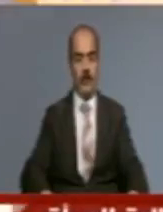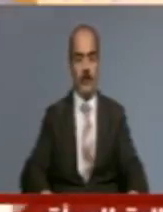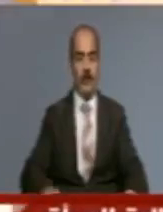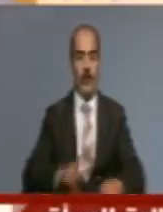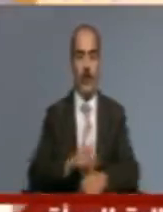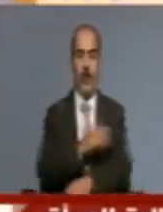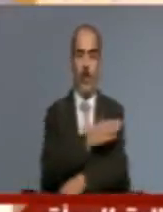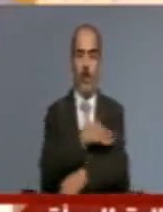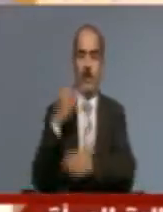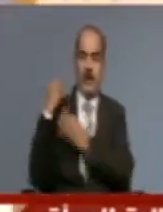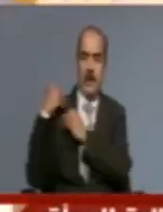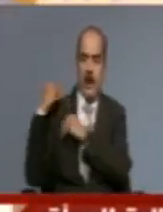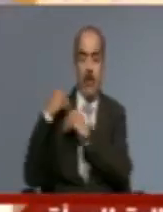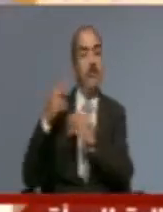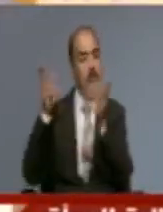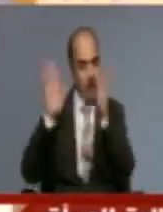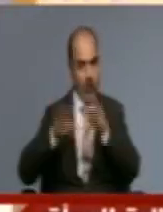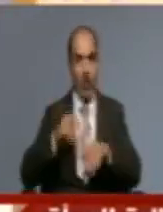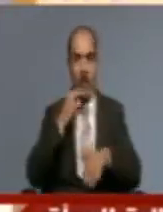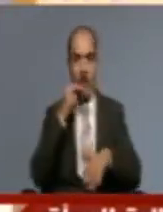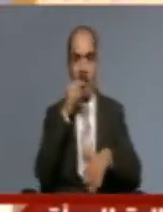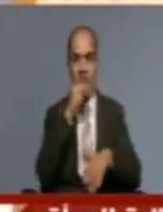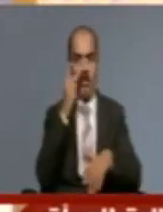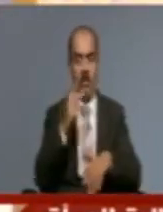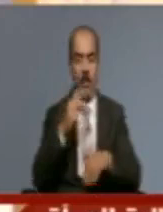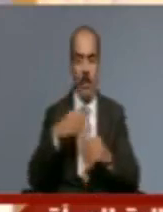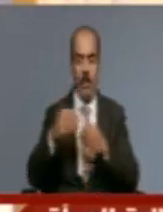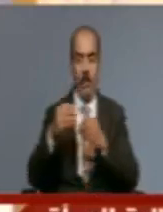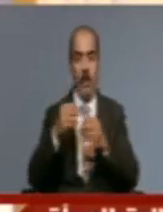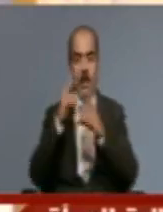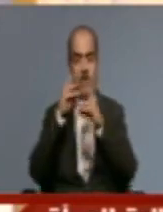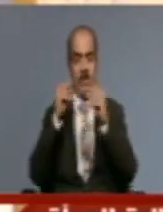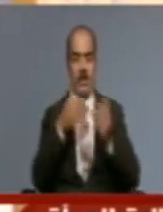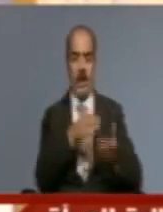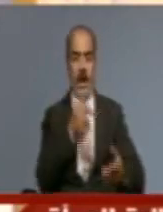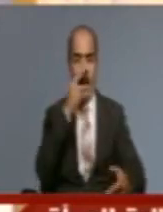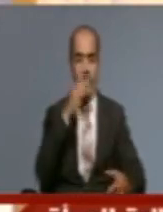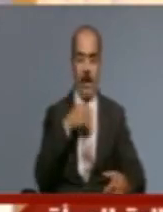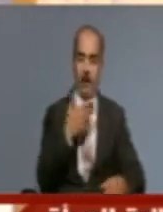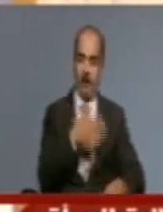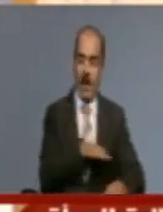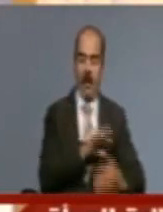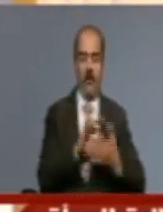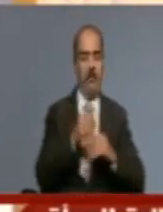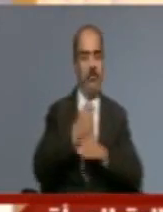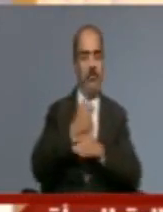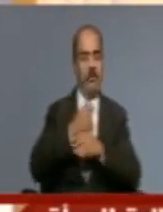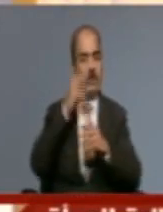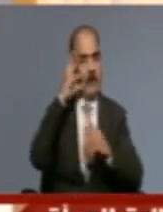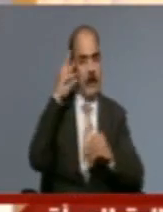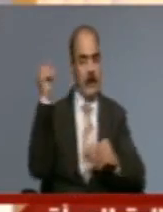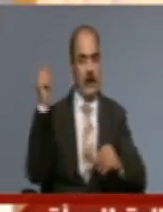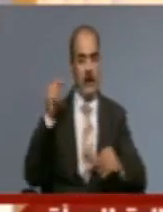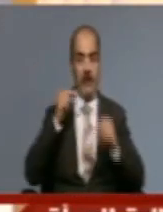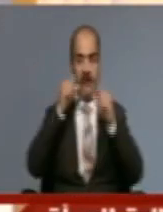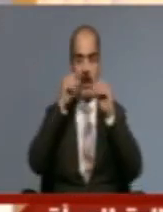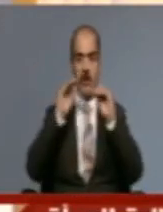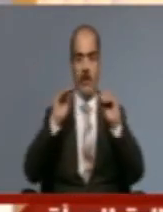والمتطوعات والمتطوعين ومنتدى الراحل الدكتور نبيل صمويل للمنظمات الأهلية